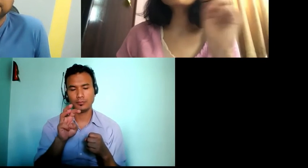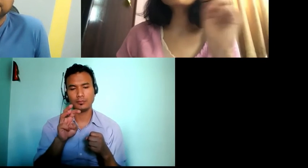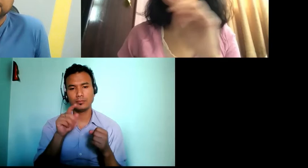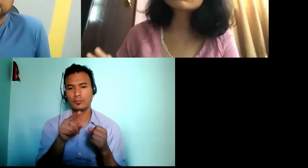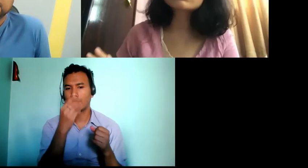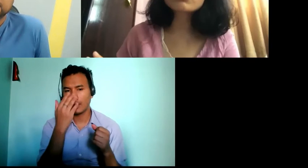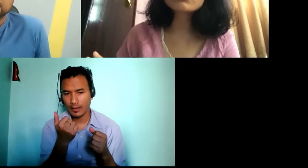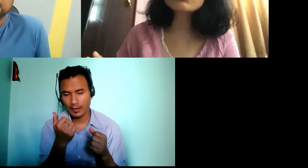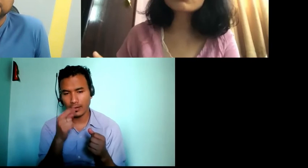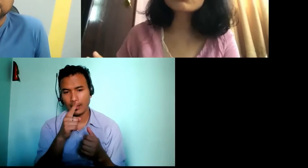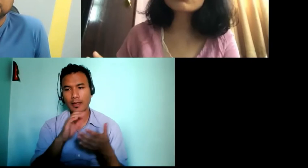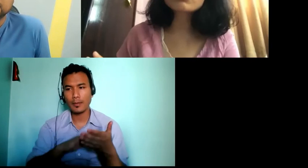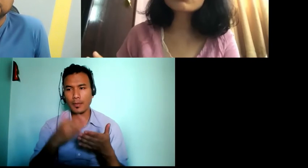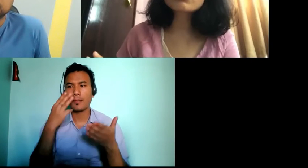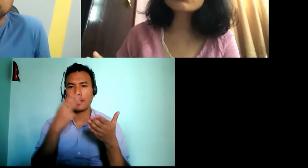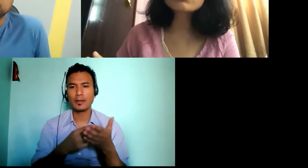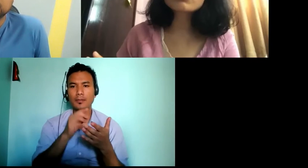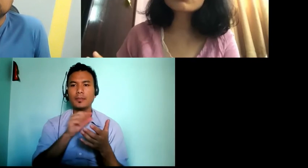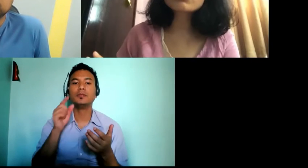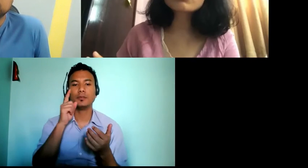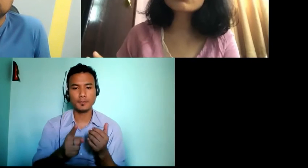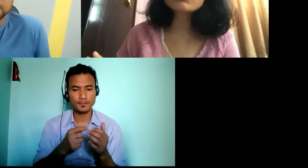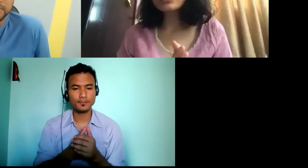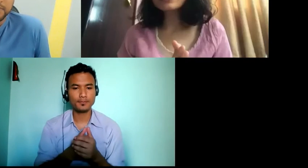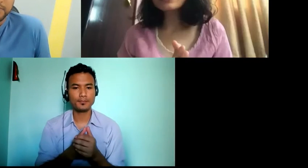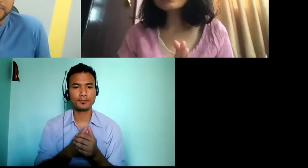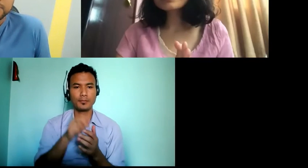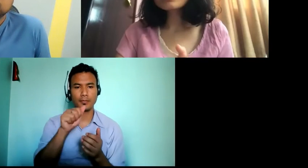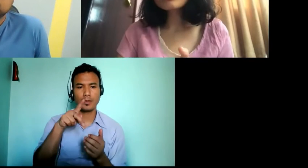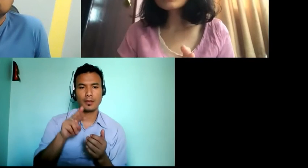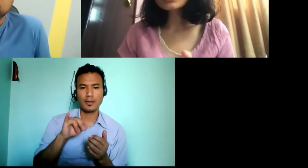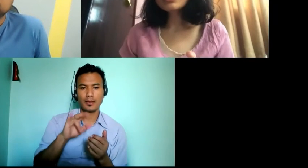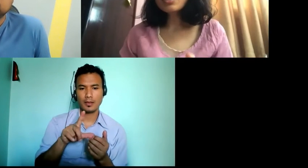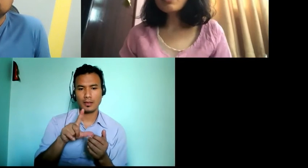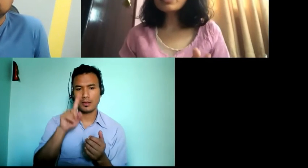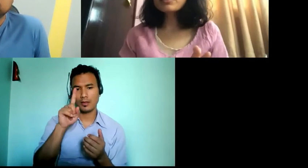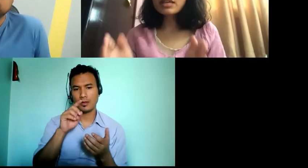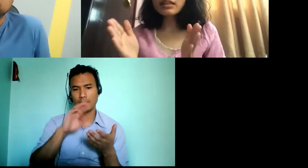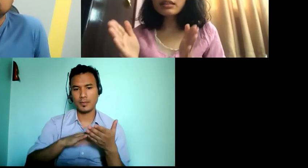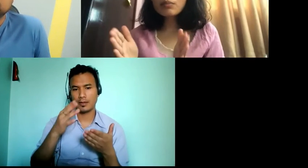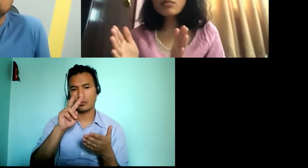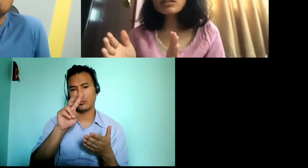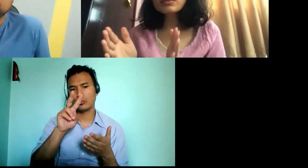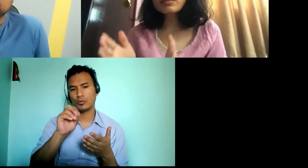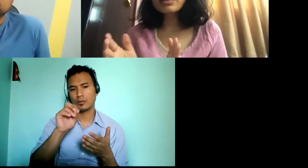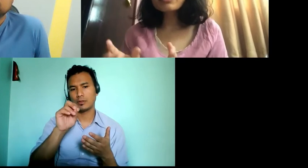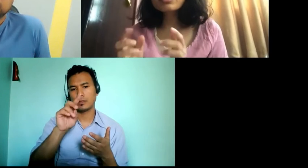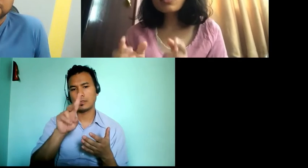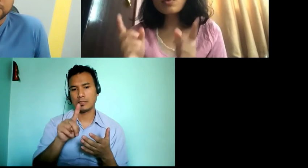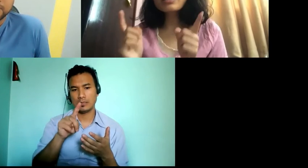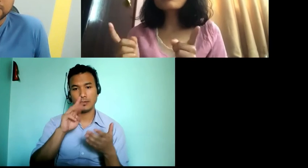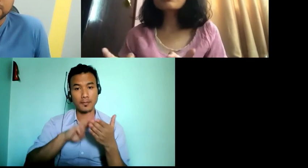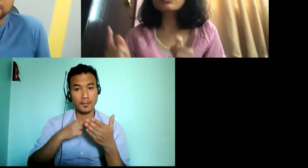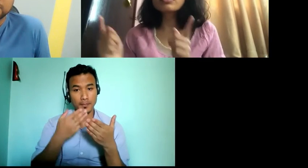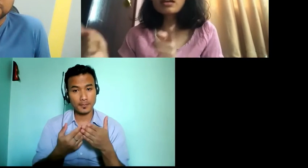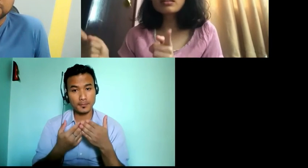1,000 मन्थको चाहिँ हो कि यो अप्रिल चाहिँको मन्थ 2021 को भनेपछि यति